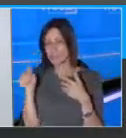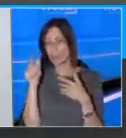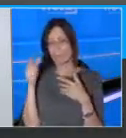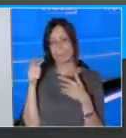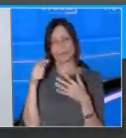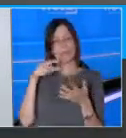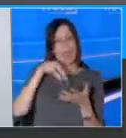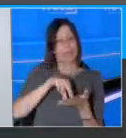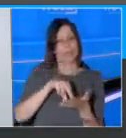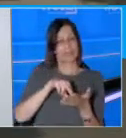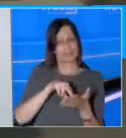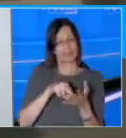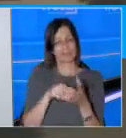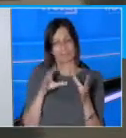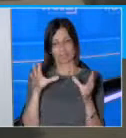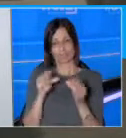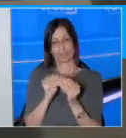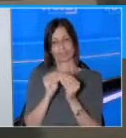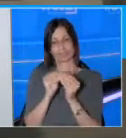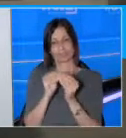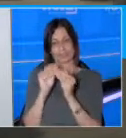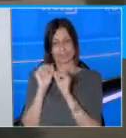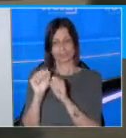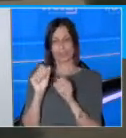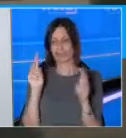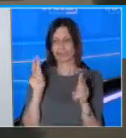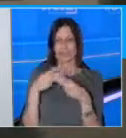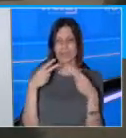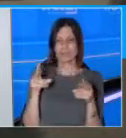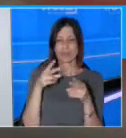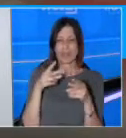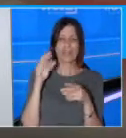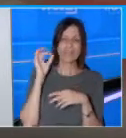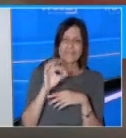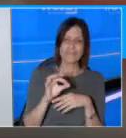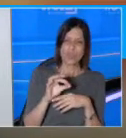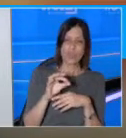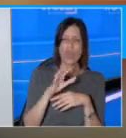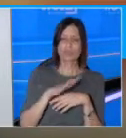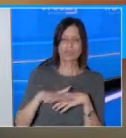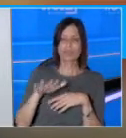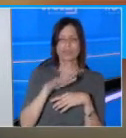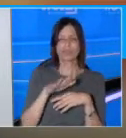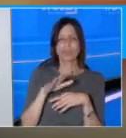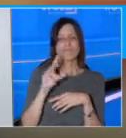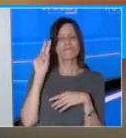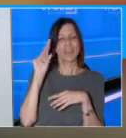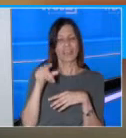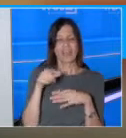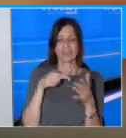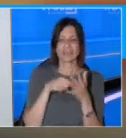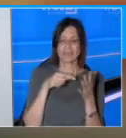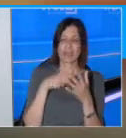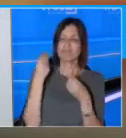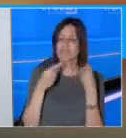נעמדים בינתיים בשורה אחת, אבל אי אפשר לנקות בעצם את שורות הפתח מחיכוכים פנימיים, ולכן המשחק כאן הוא משחק